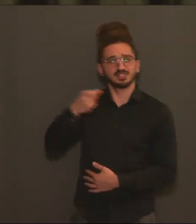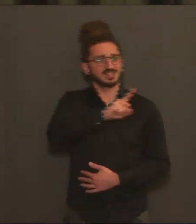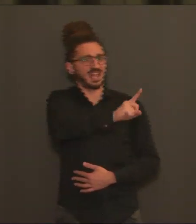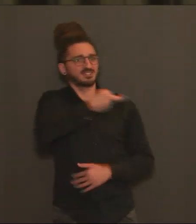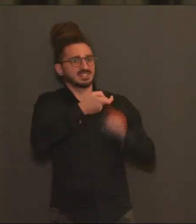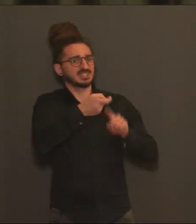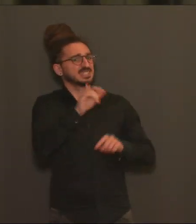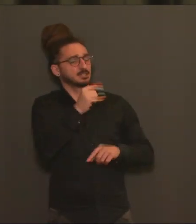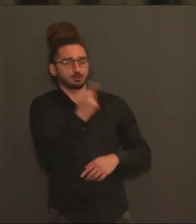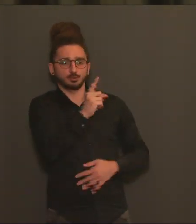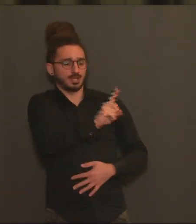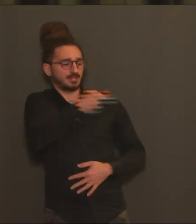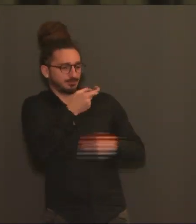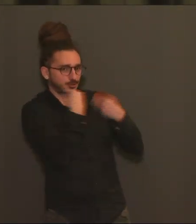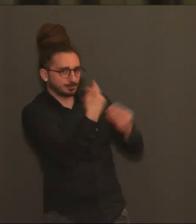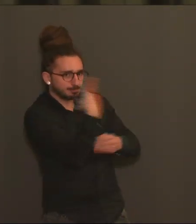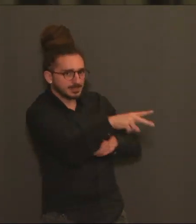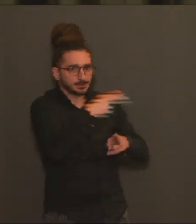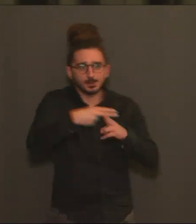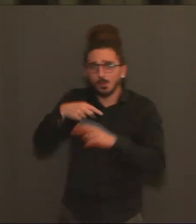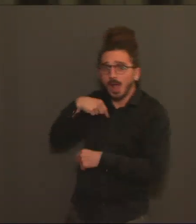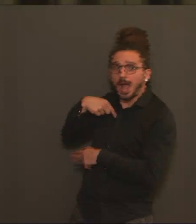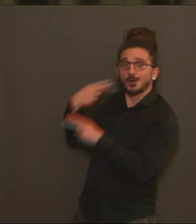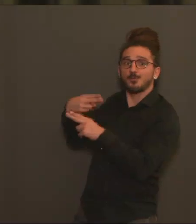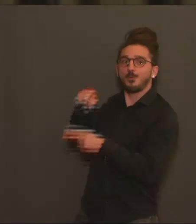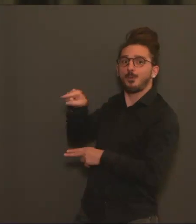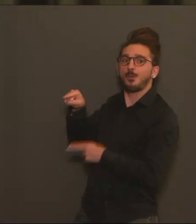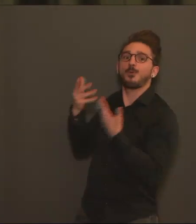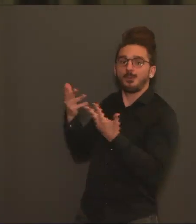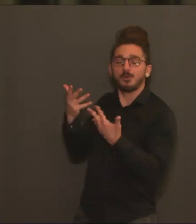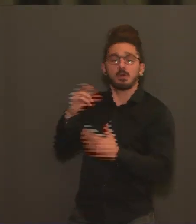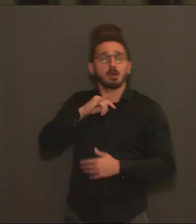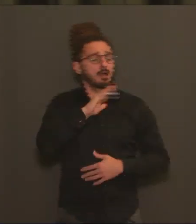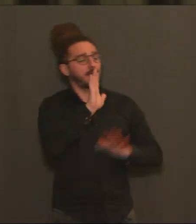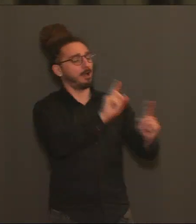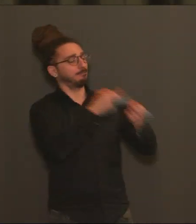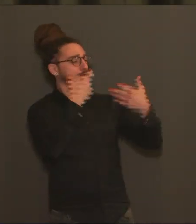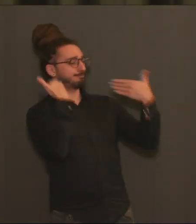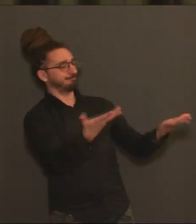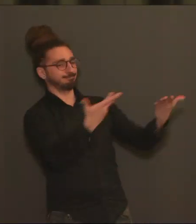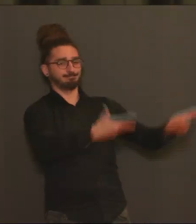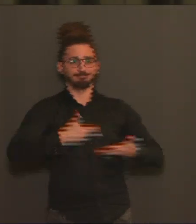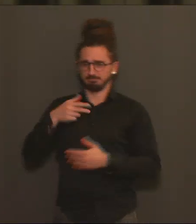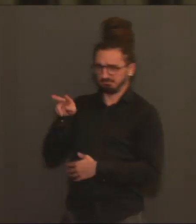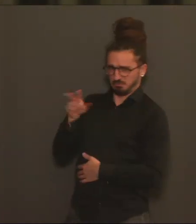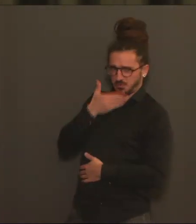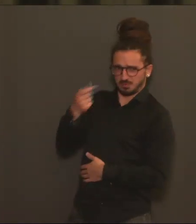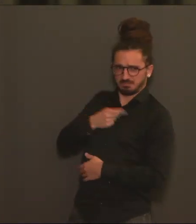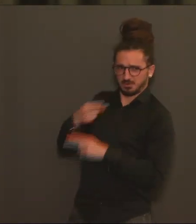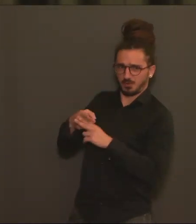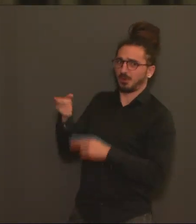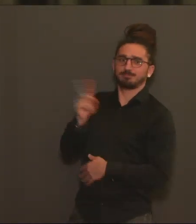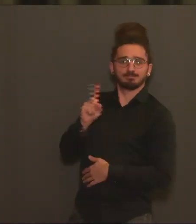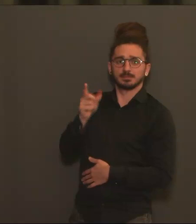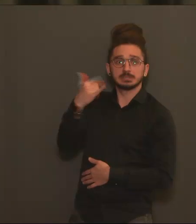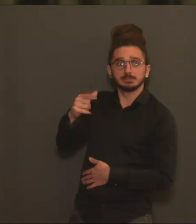de la population ou si il y a une faute dans la manière dont on s'adresse à vous. Que faire si vous recevez